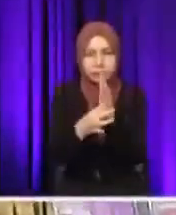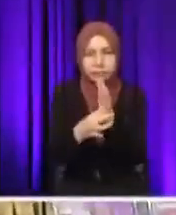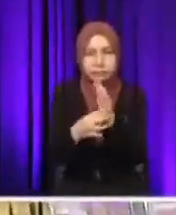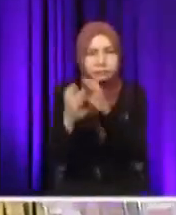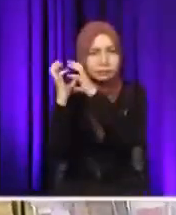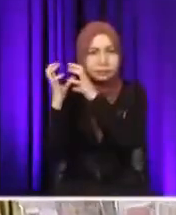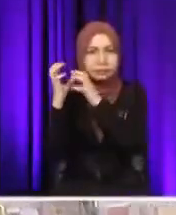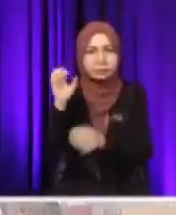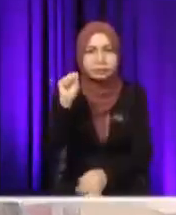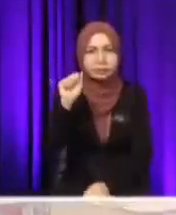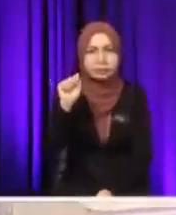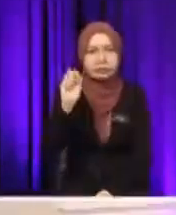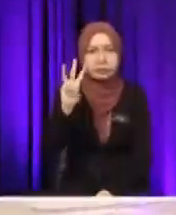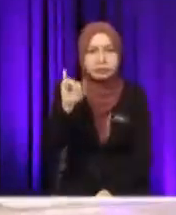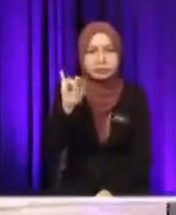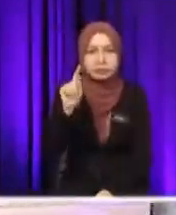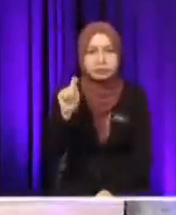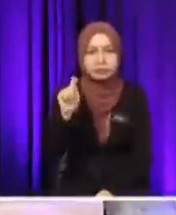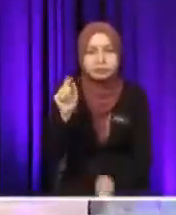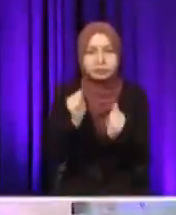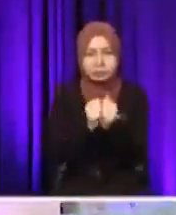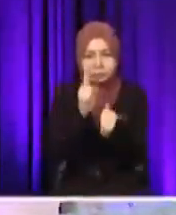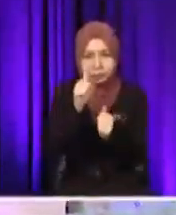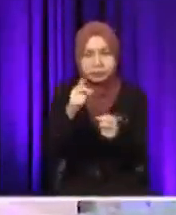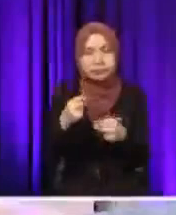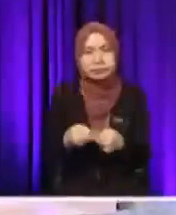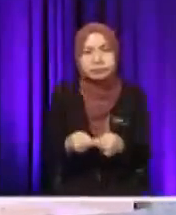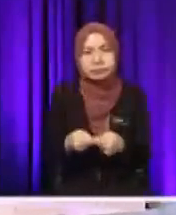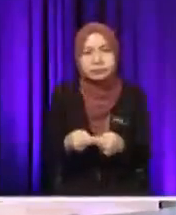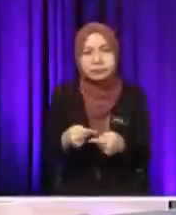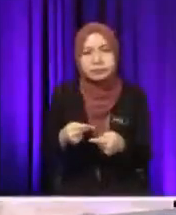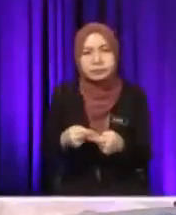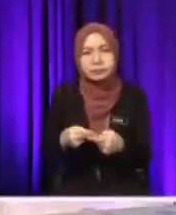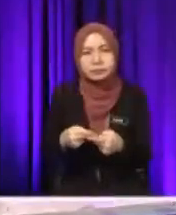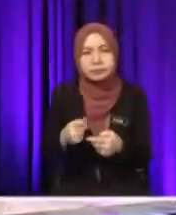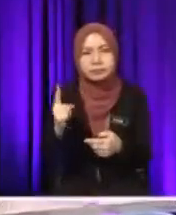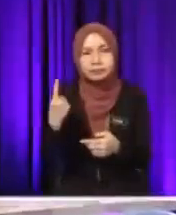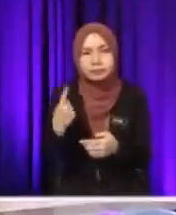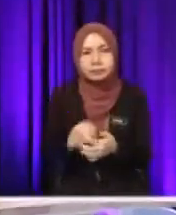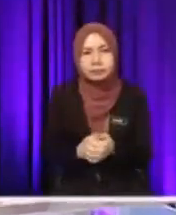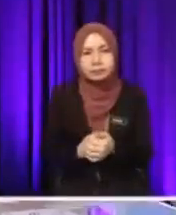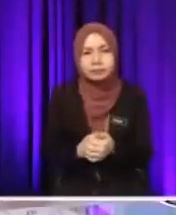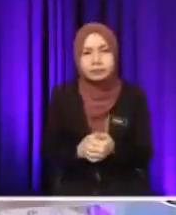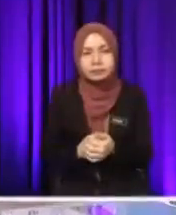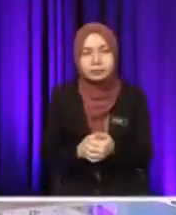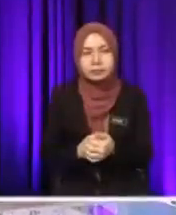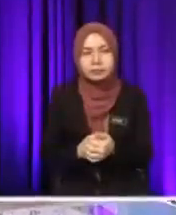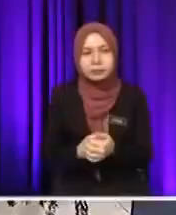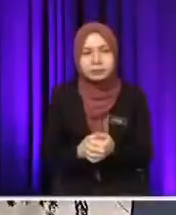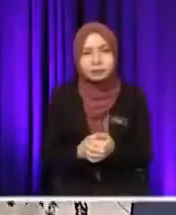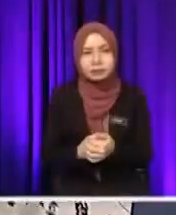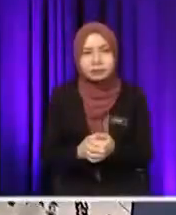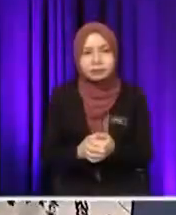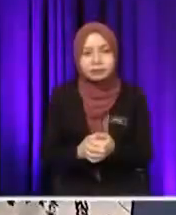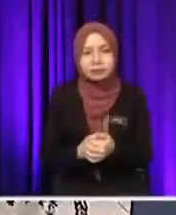satu sudu spatula saja. Baik. Okey, seperti ini. Saya tunjukkan. Okey. Tunjukkan cara bagaimana kita campurkan dia.